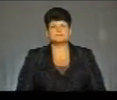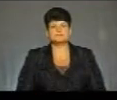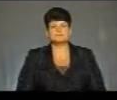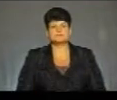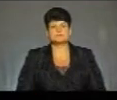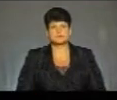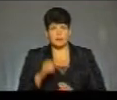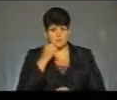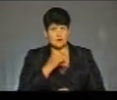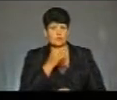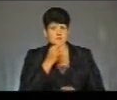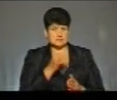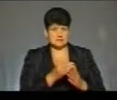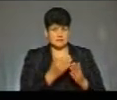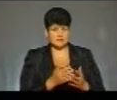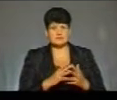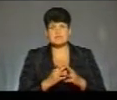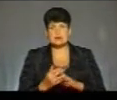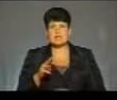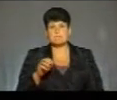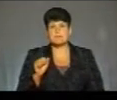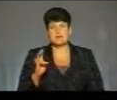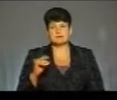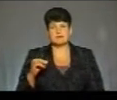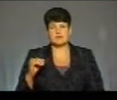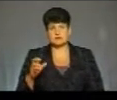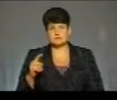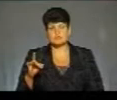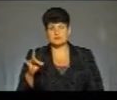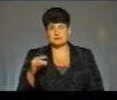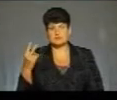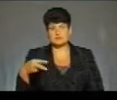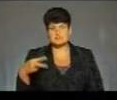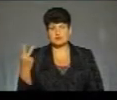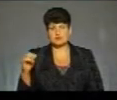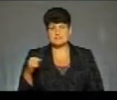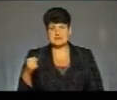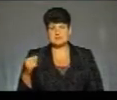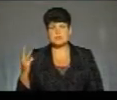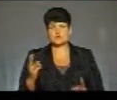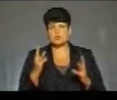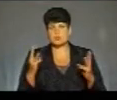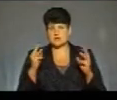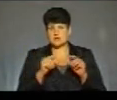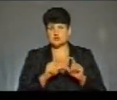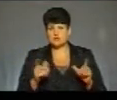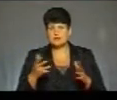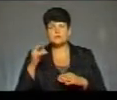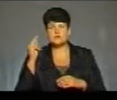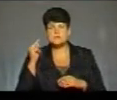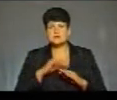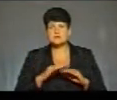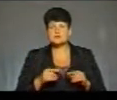Я дякую вам за відповідь. У селі Манаїв Зборівського району 22 серпня згоріла школа, де навчатимуться учні з цього